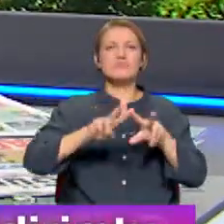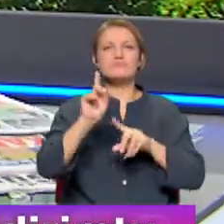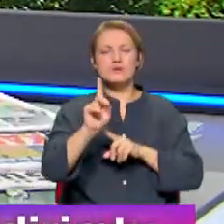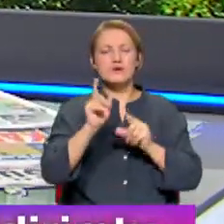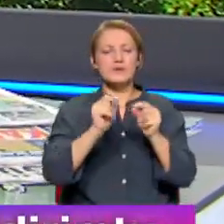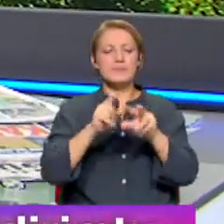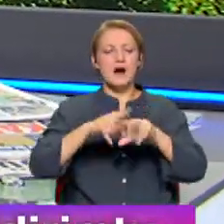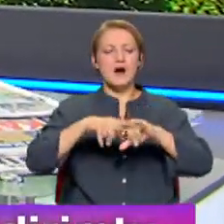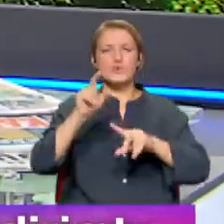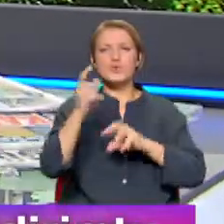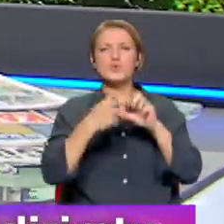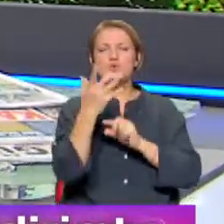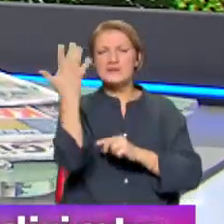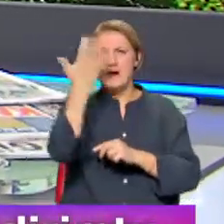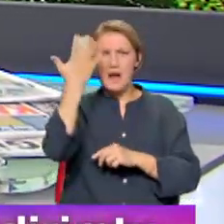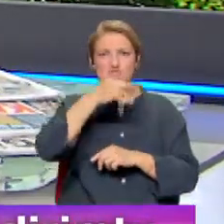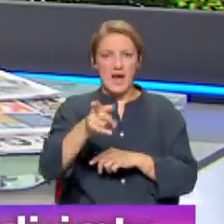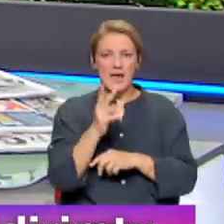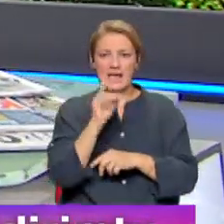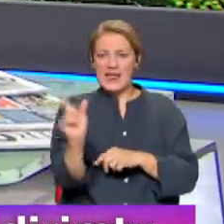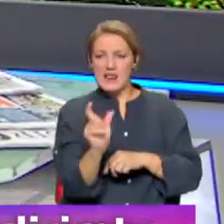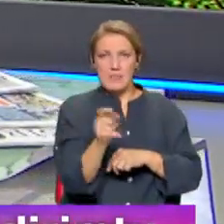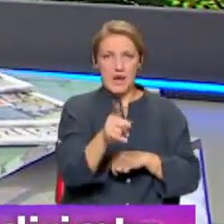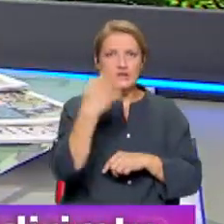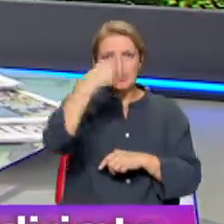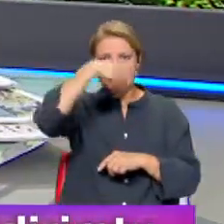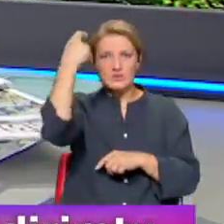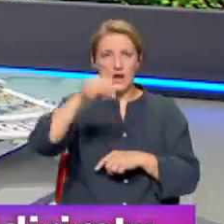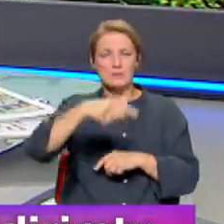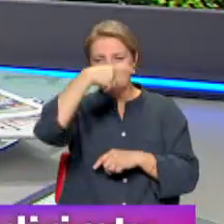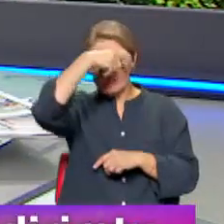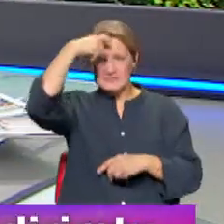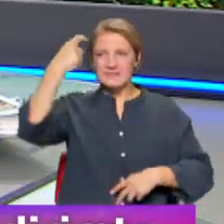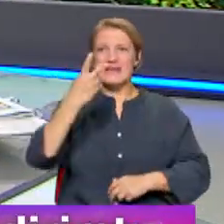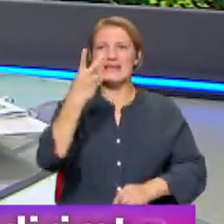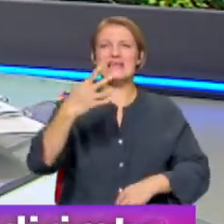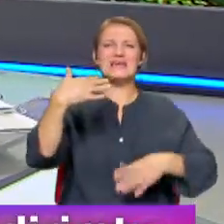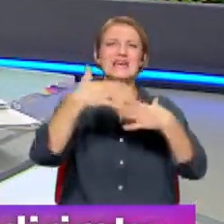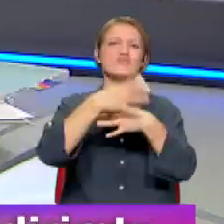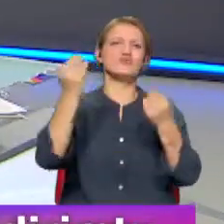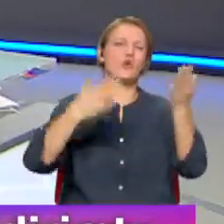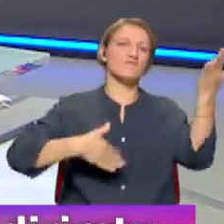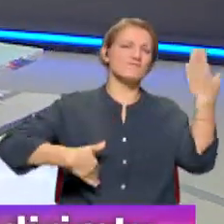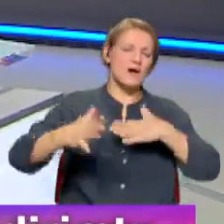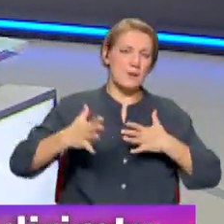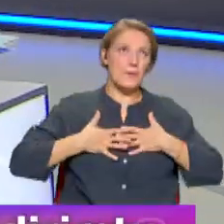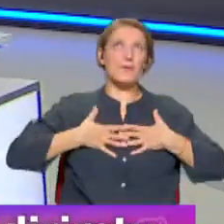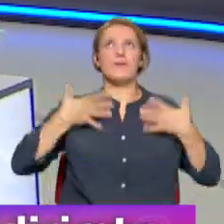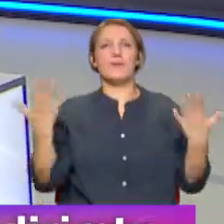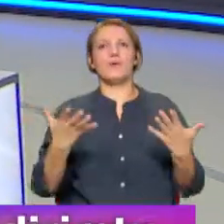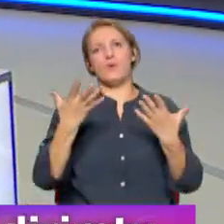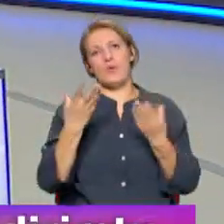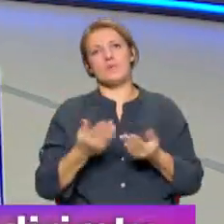Dilimize Arapça'dan geçen ve böyle tasvir edilen bu sıcaklıkların iki gece çok daha fazla bunaltacağı